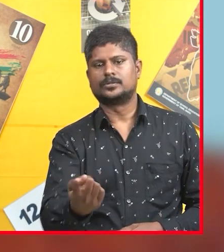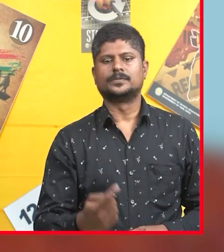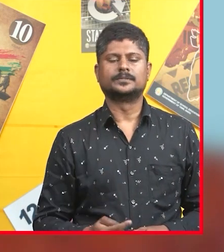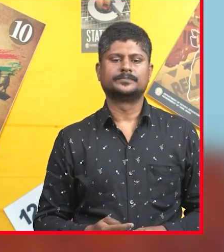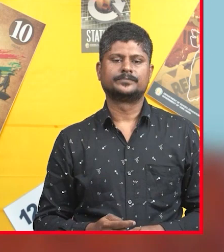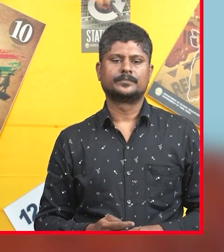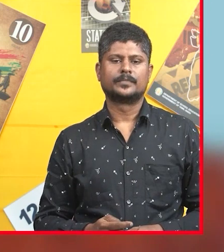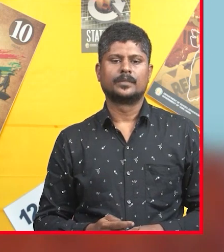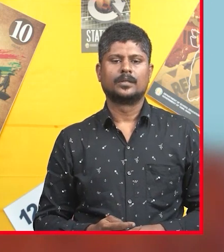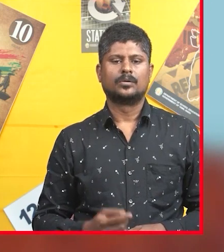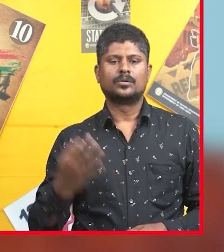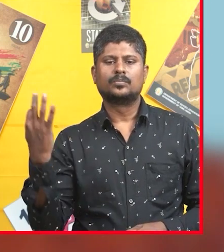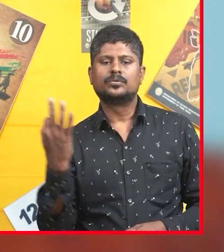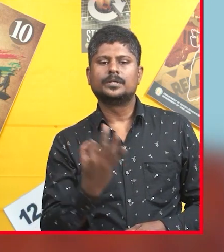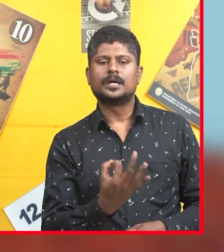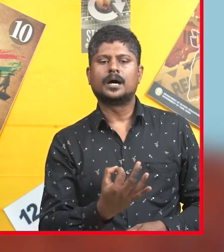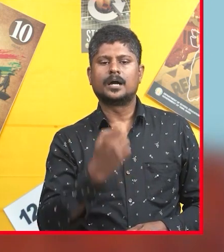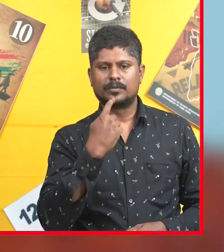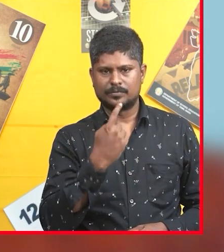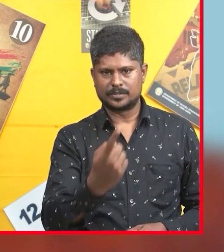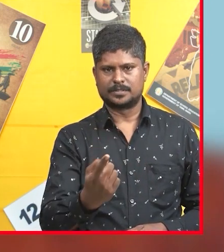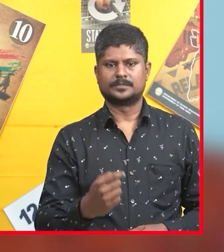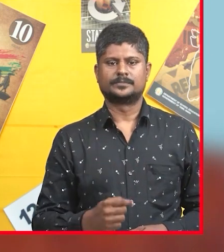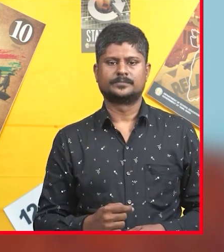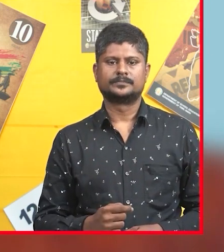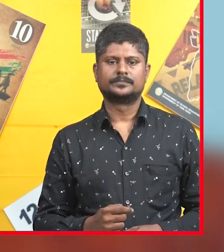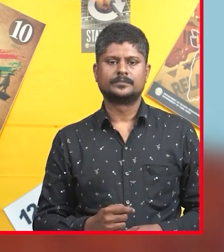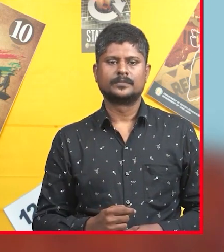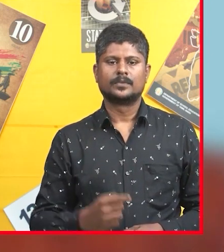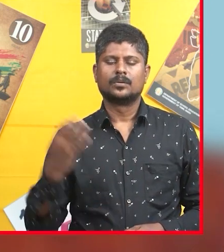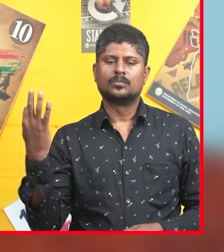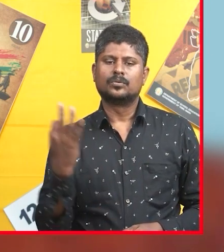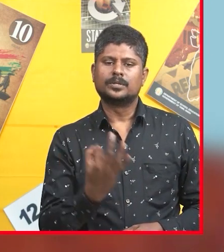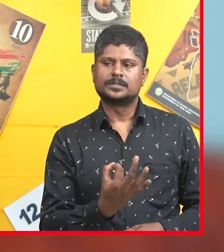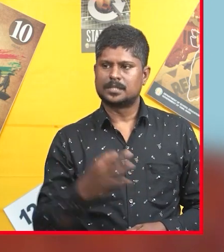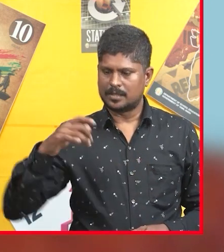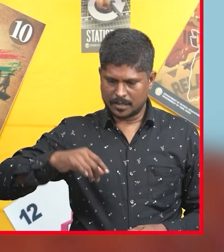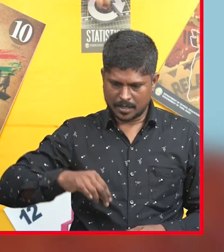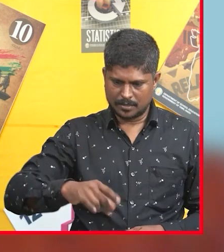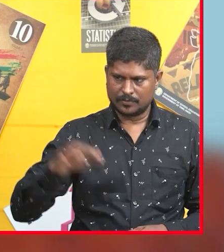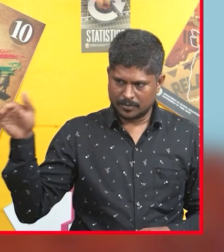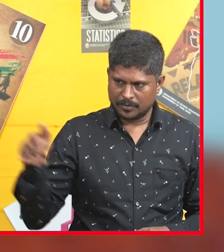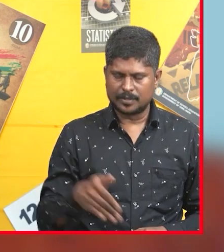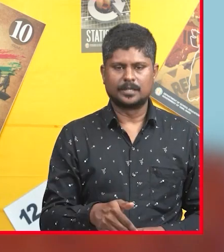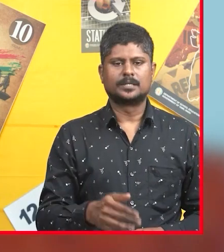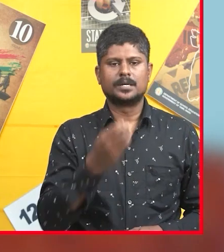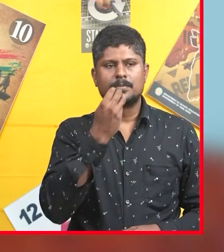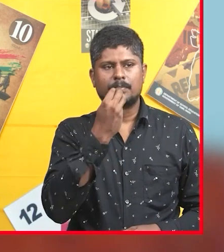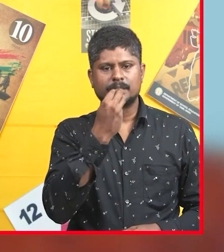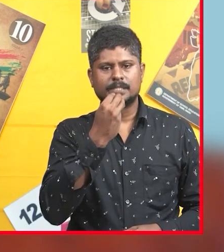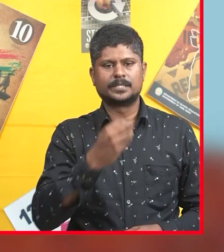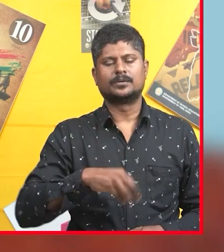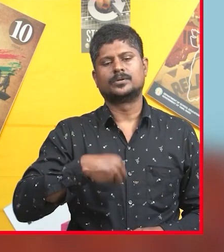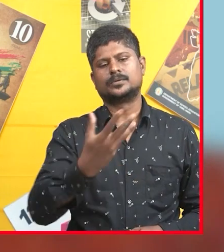தான் புதிதாக வருவோருக்கு, நல்லா புரிஞ்சுக்கோங்க, புதுசா வருபவர்களுக்கு பசிக்கு